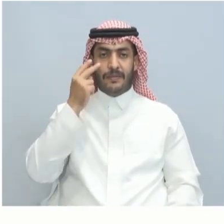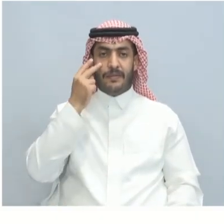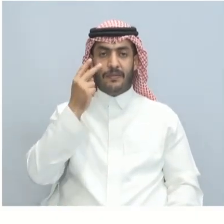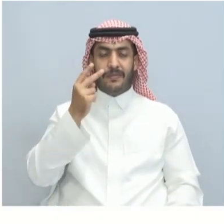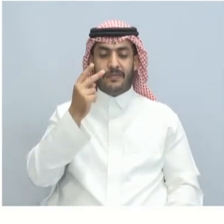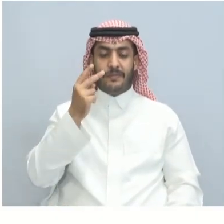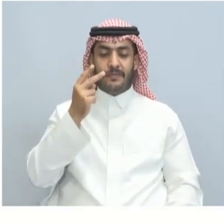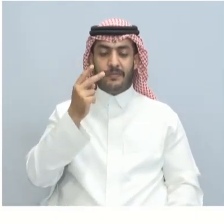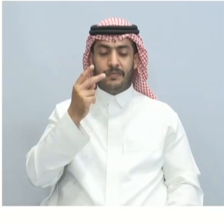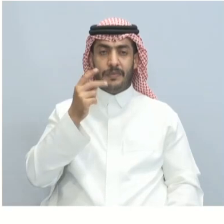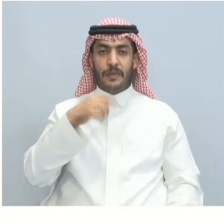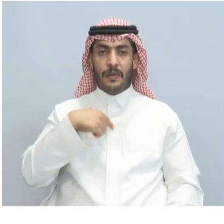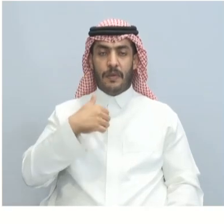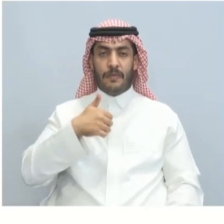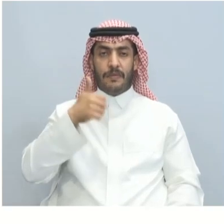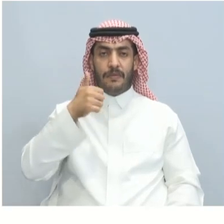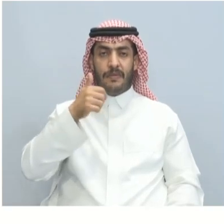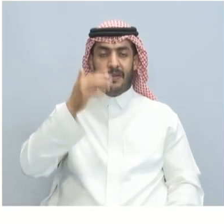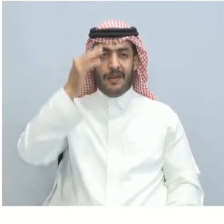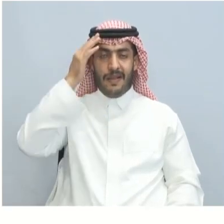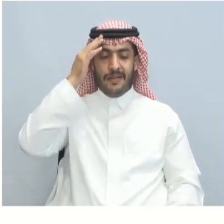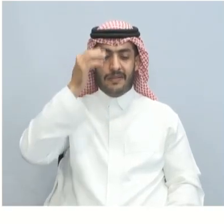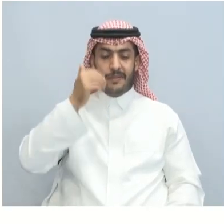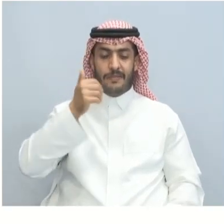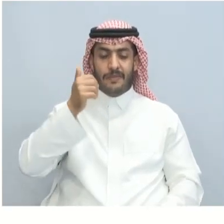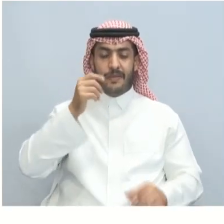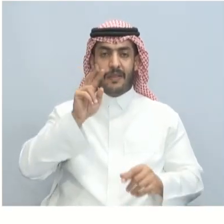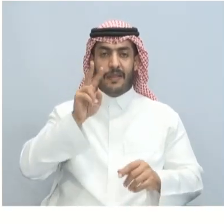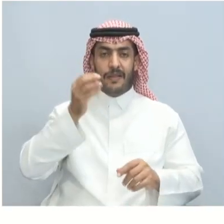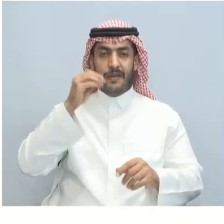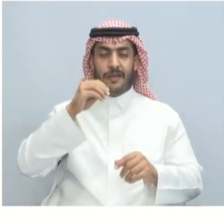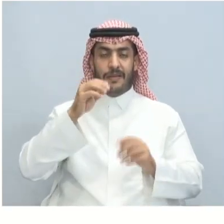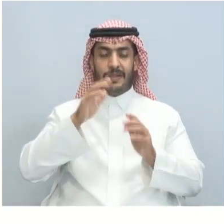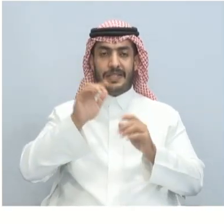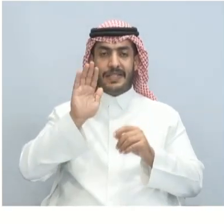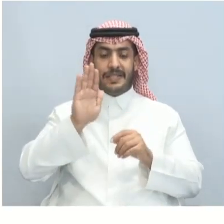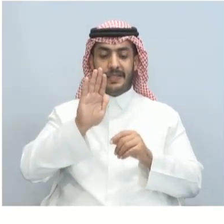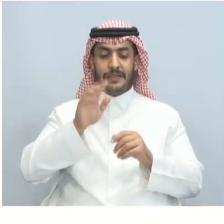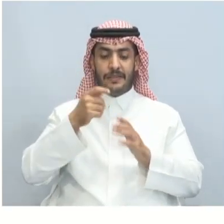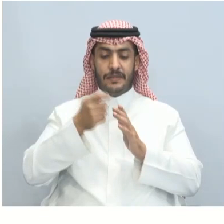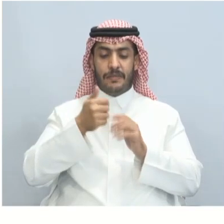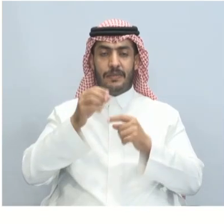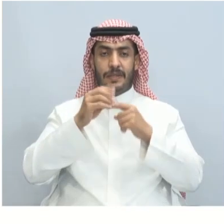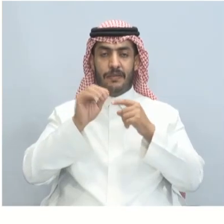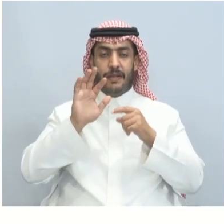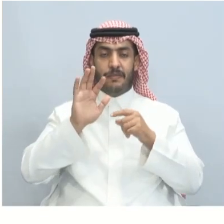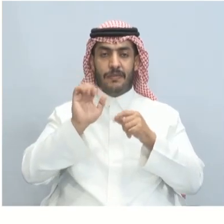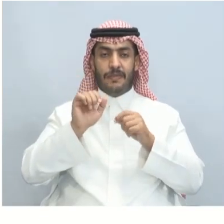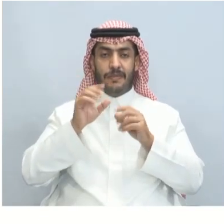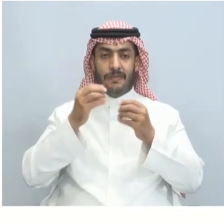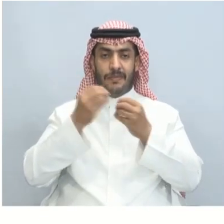ماذا انه بالامكان ايجاد هذه الرؤوس باضافه اين الى الاحداثي السيني وسالب خ الى